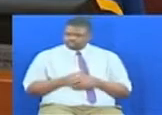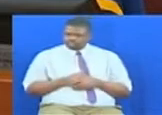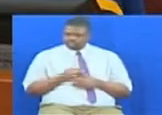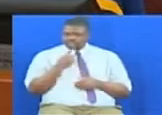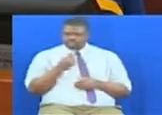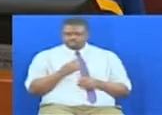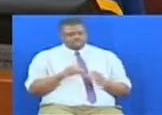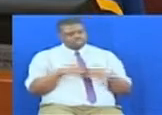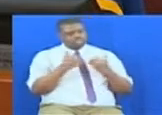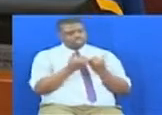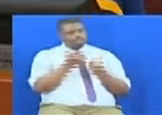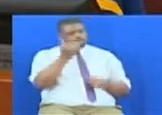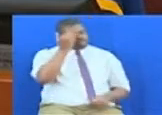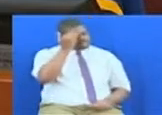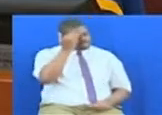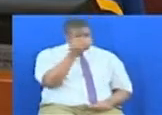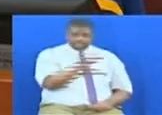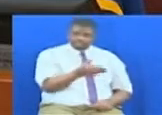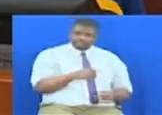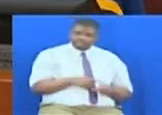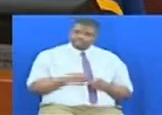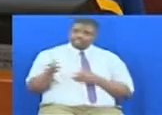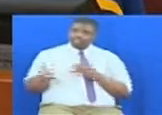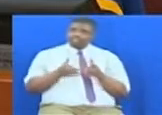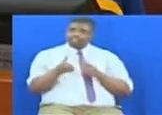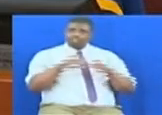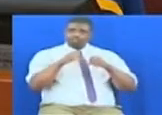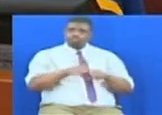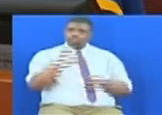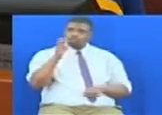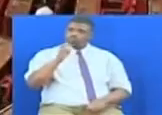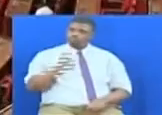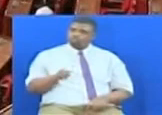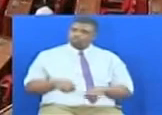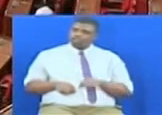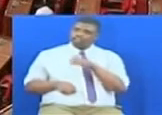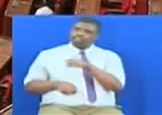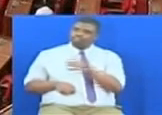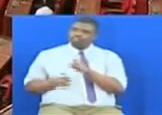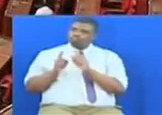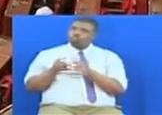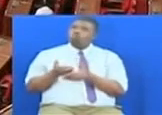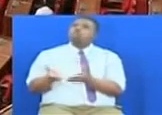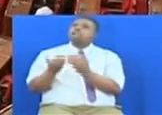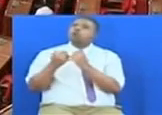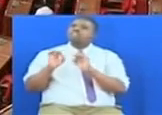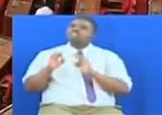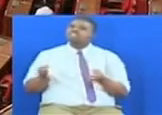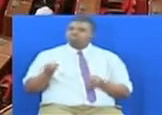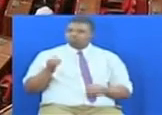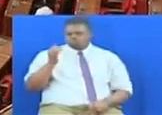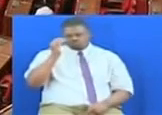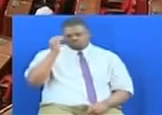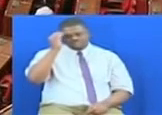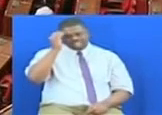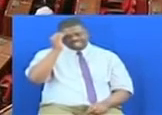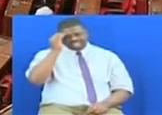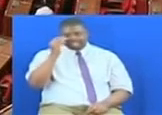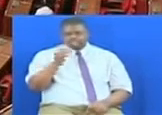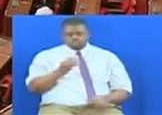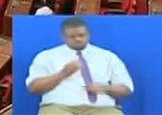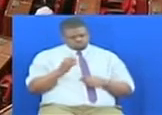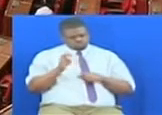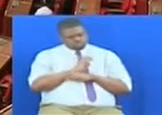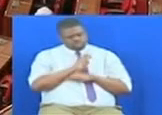umakini, chama ambacho kinajiandaa kushika dola, kwa ni makini. Hivi unawezaje kuwa makini unashindwa kulinda uhai wako mwenyewe?